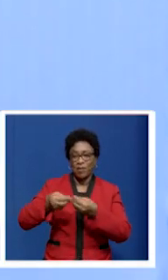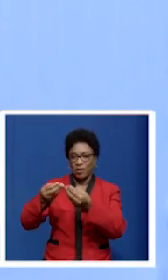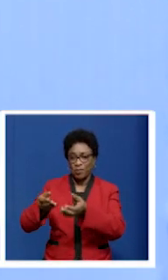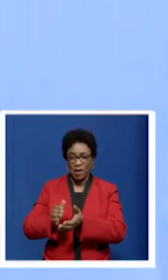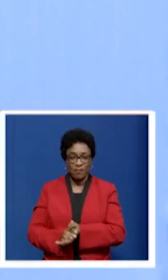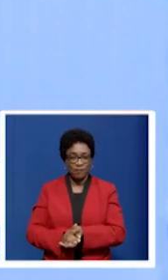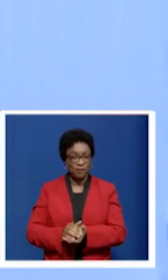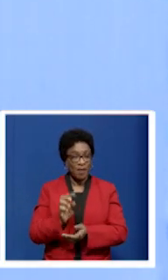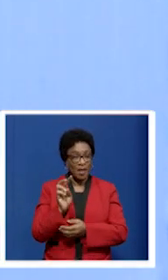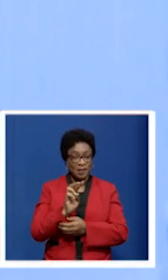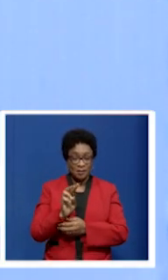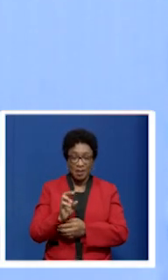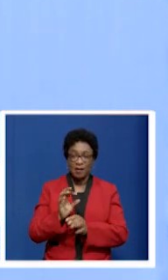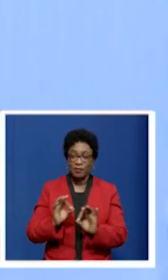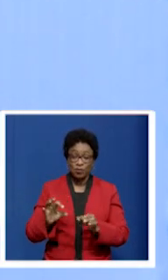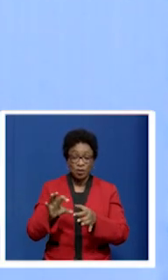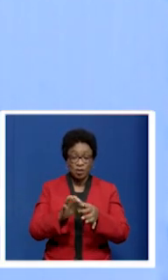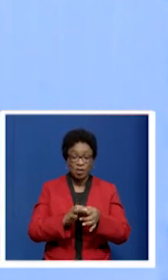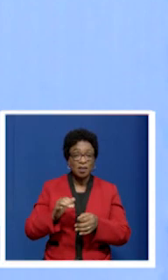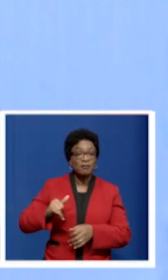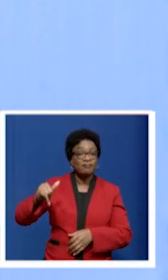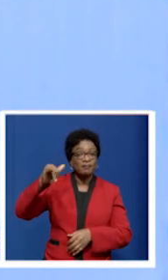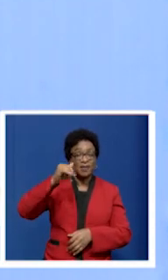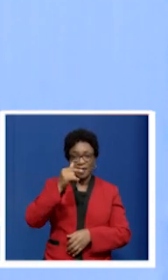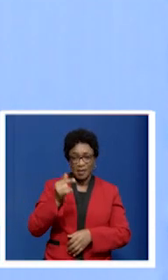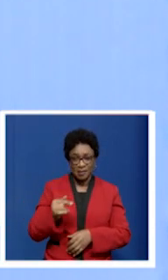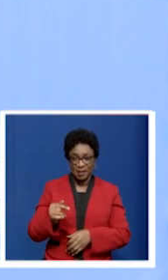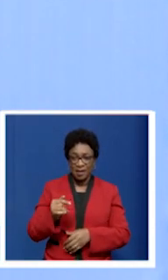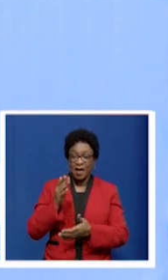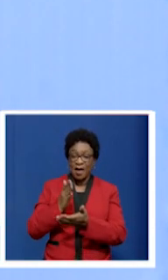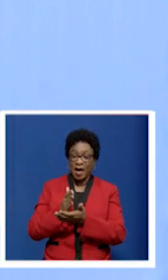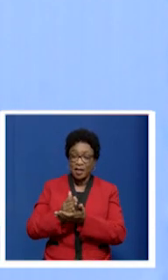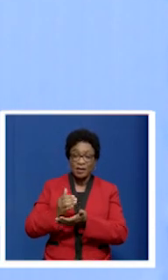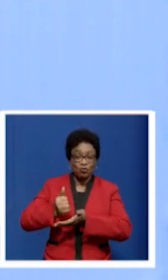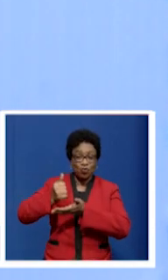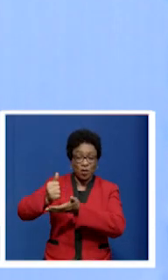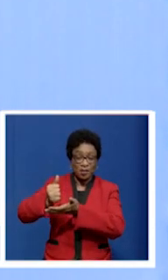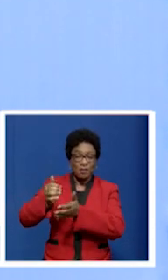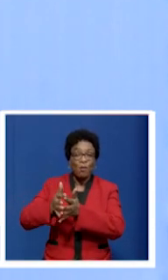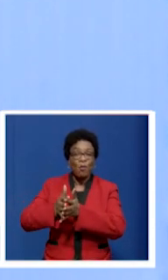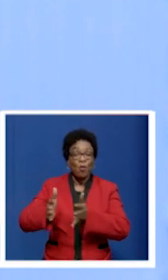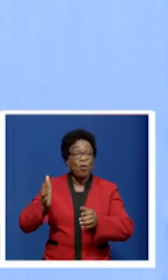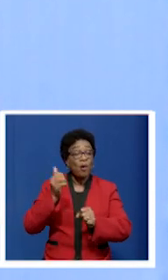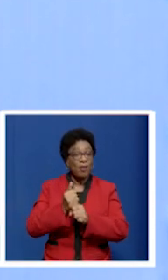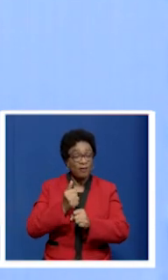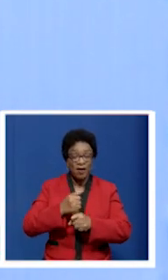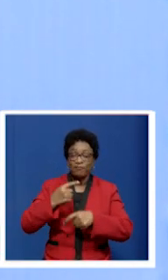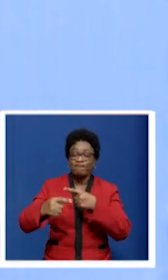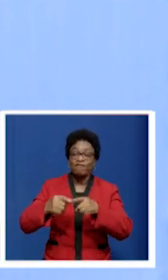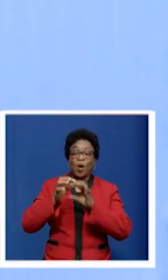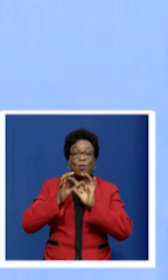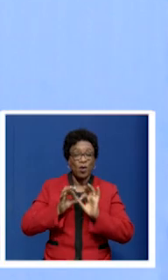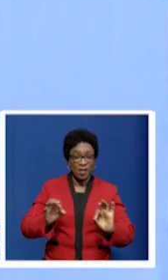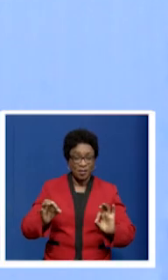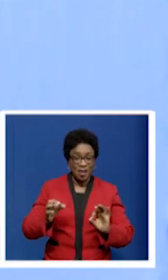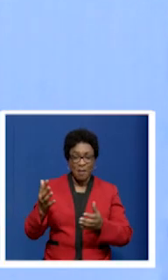simamieni ipavyo shirika la ndege Tanzania Ili kuhakikisha k uwekezaji huu mkubwa uliofanywa na unaondolea kuboreshwa